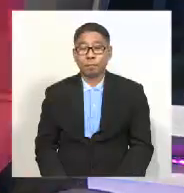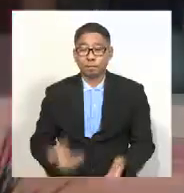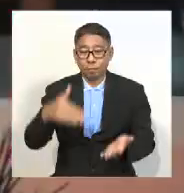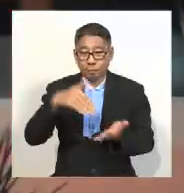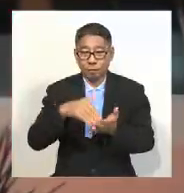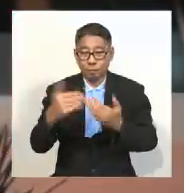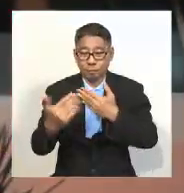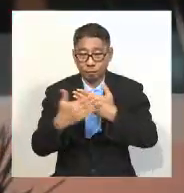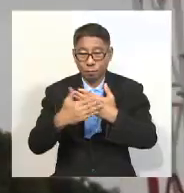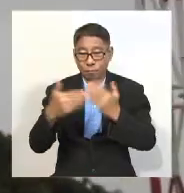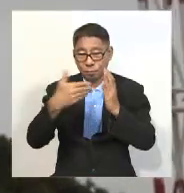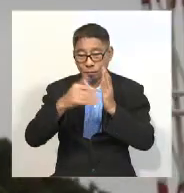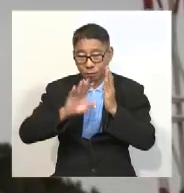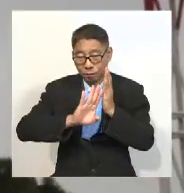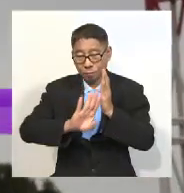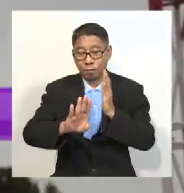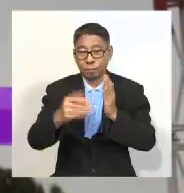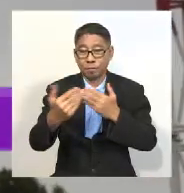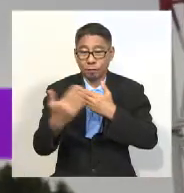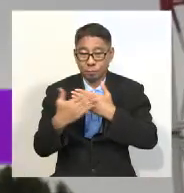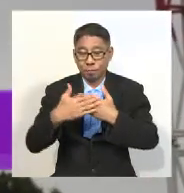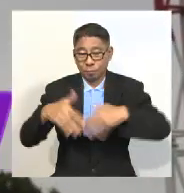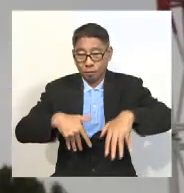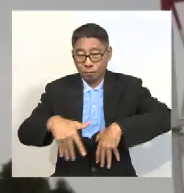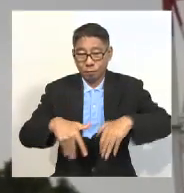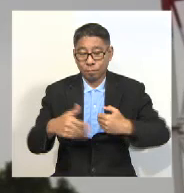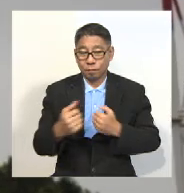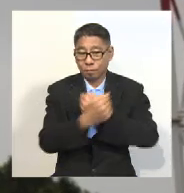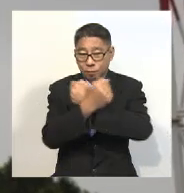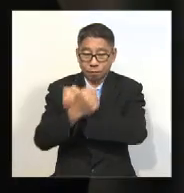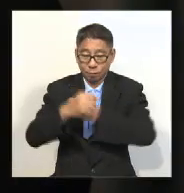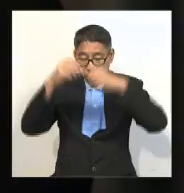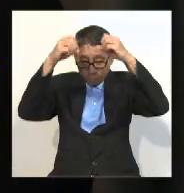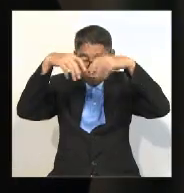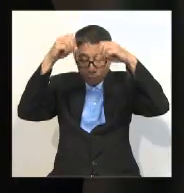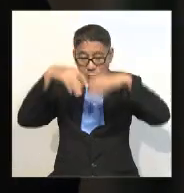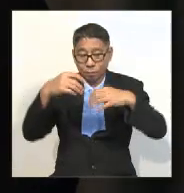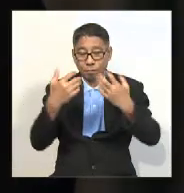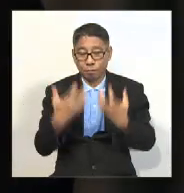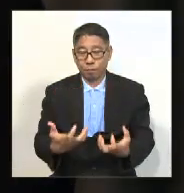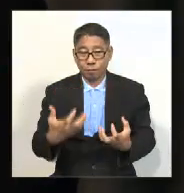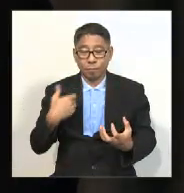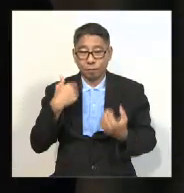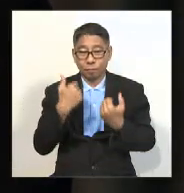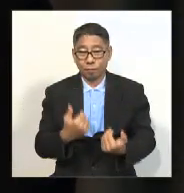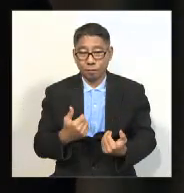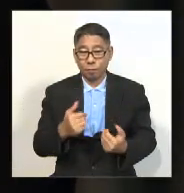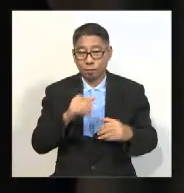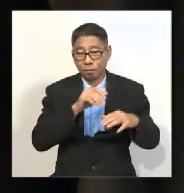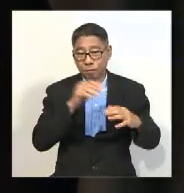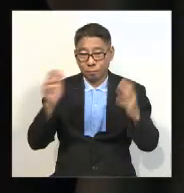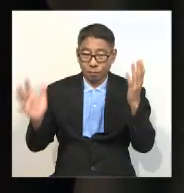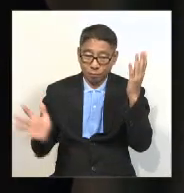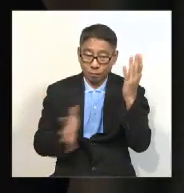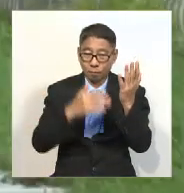ศูนย์อุตุนิยมวิทยาภาคตะวันออกเฉียงเหนือตอนบนค่ะเตือนประชาชนให้รับมือกับฝนที่กำลังจะตกลงมาอย่างหนักจากร่องมร